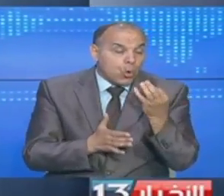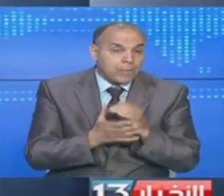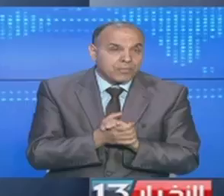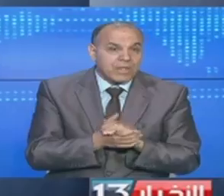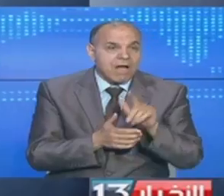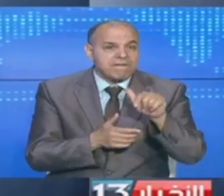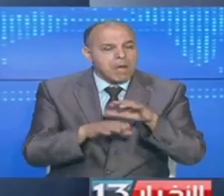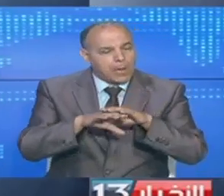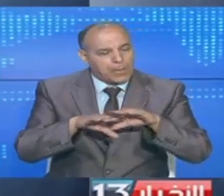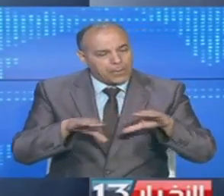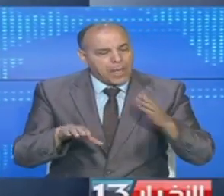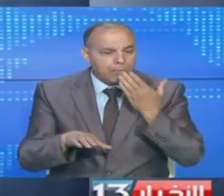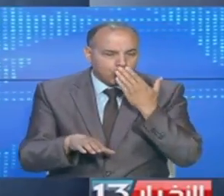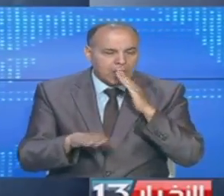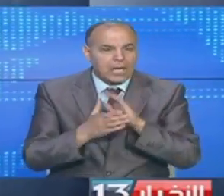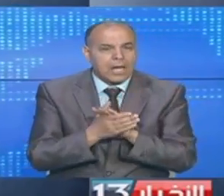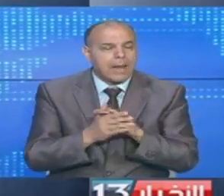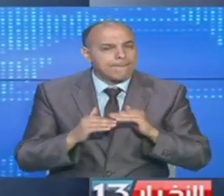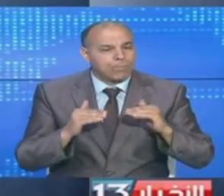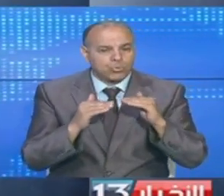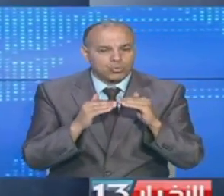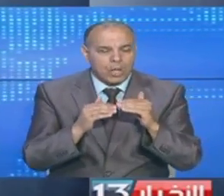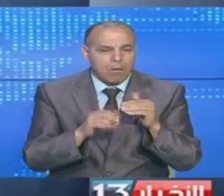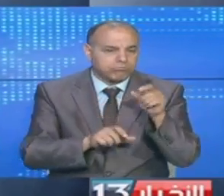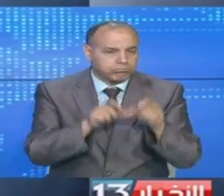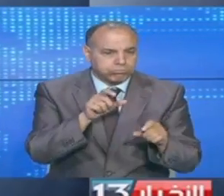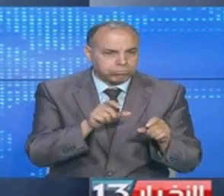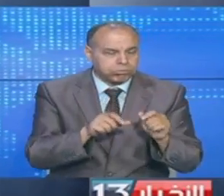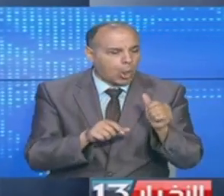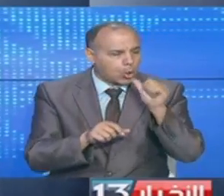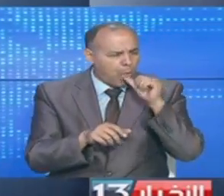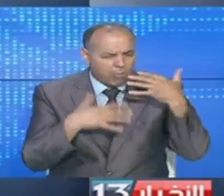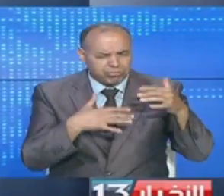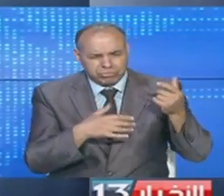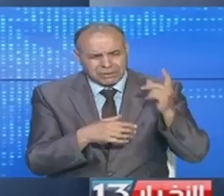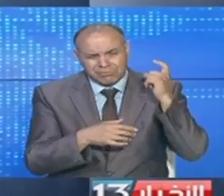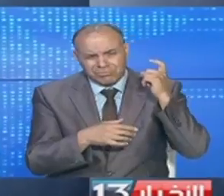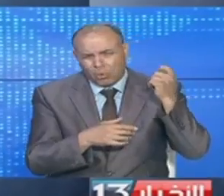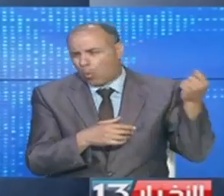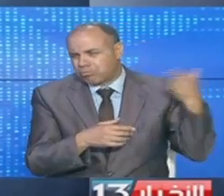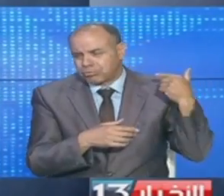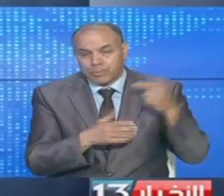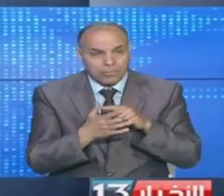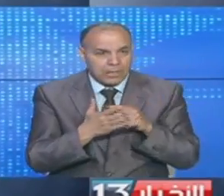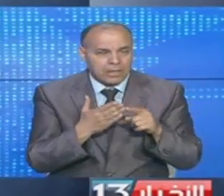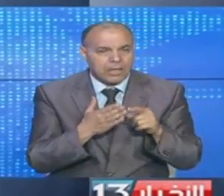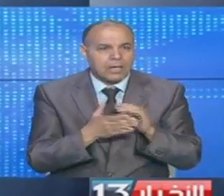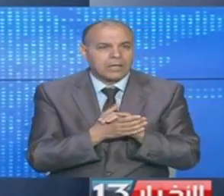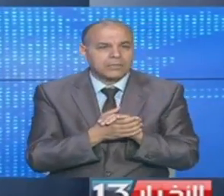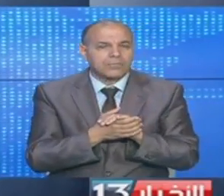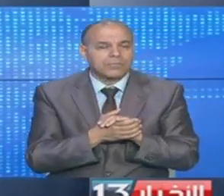عن استقرار والحمد لله على مستوى عدد حالات التسمم بمادة القوارص اللي هي مادة